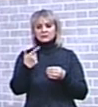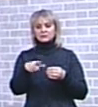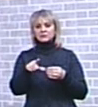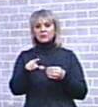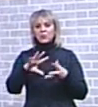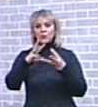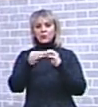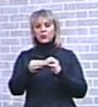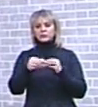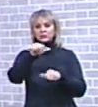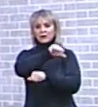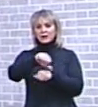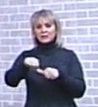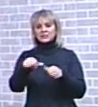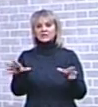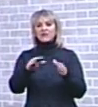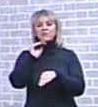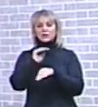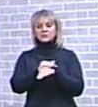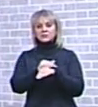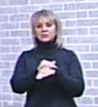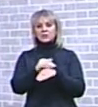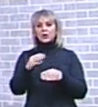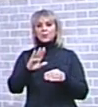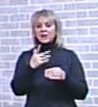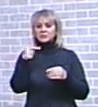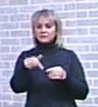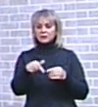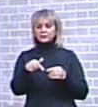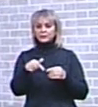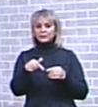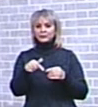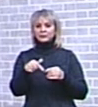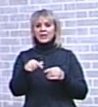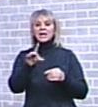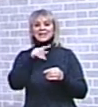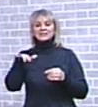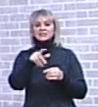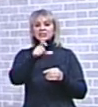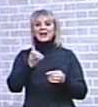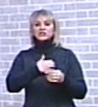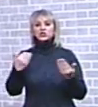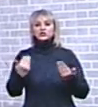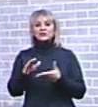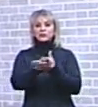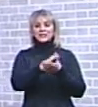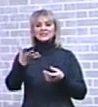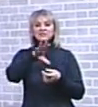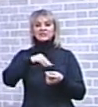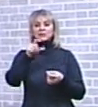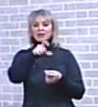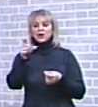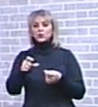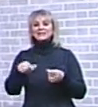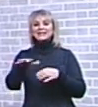с общей границей фактически противники. Россияне хотят жить в мире со всеми народами,